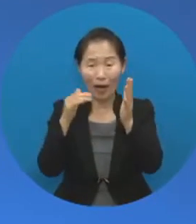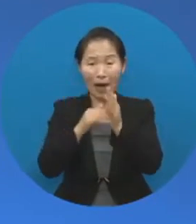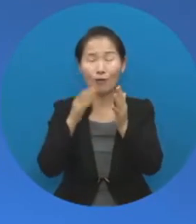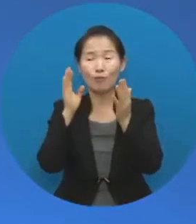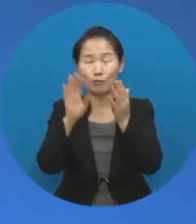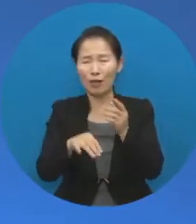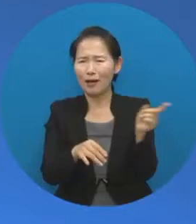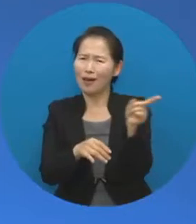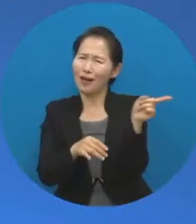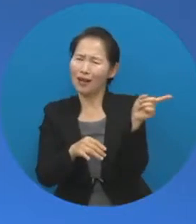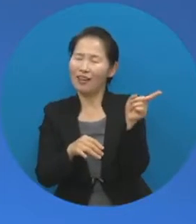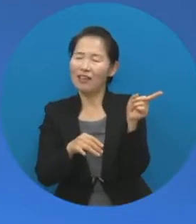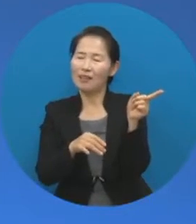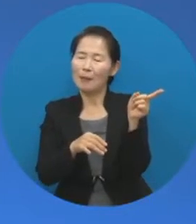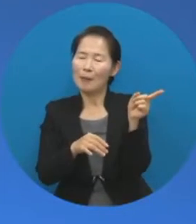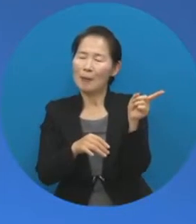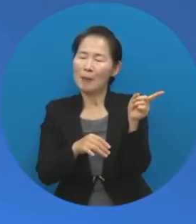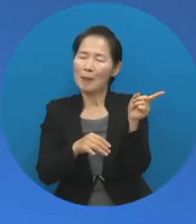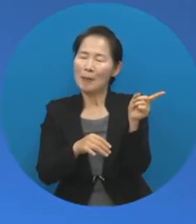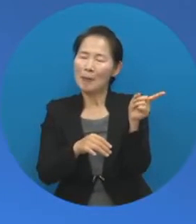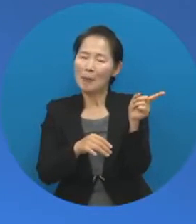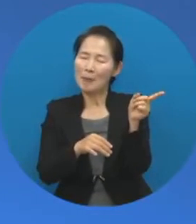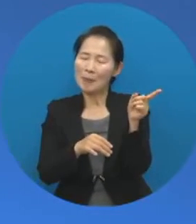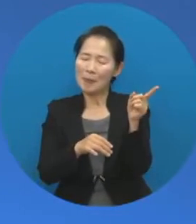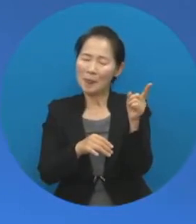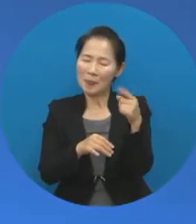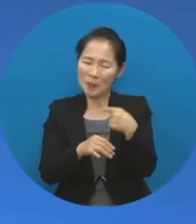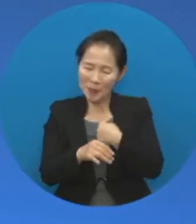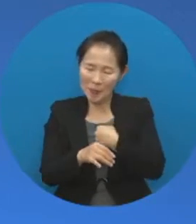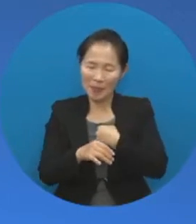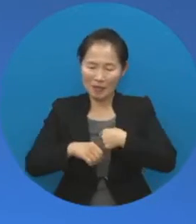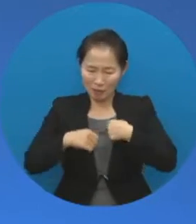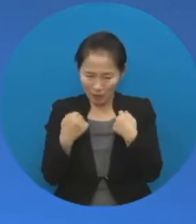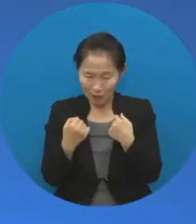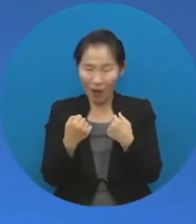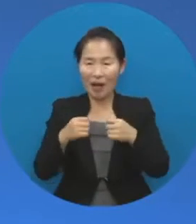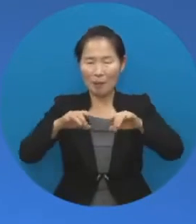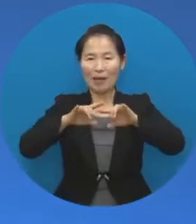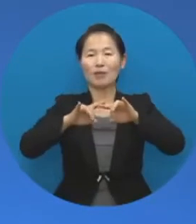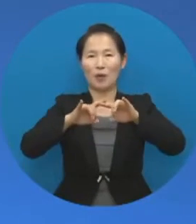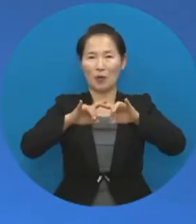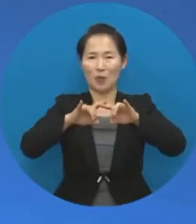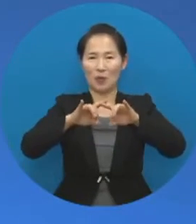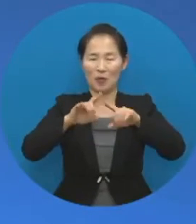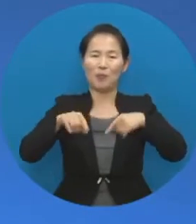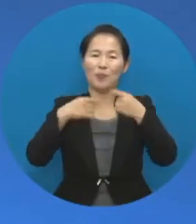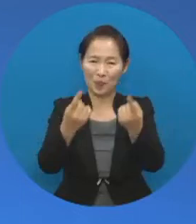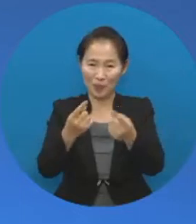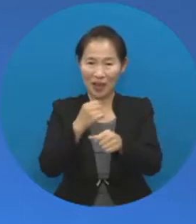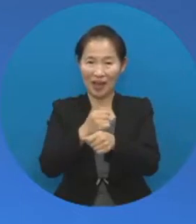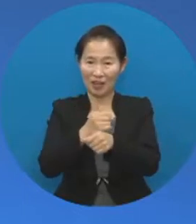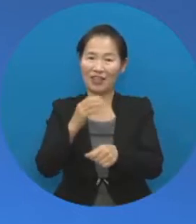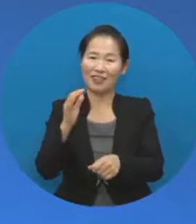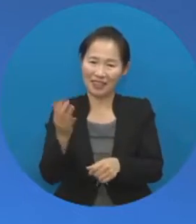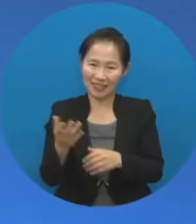그래서 하나님께 순종하는 마음으로 그 방송을 했는데 또 그